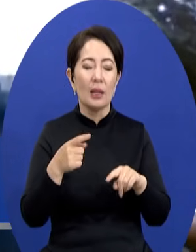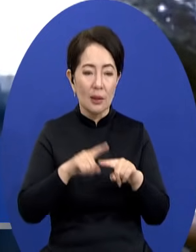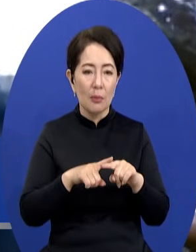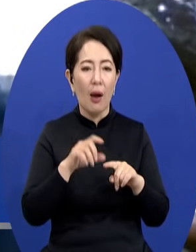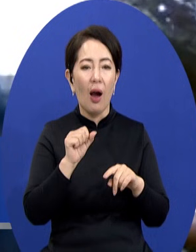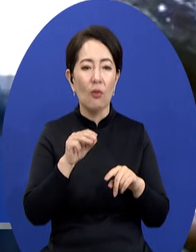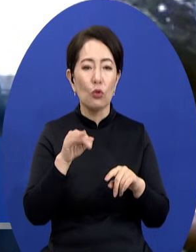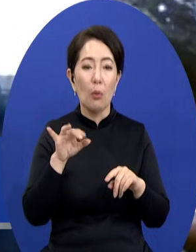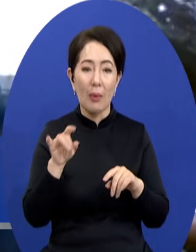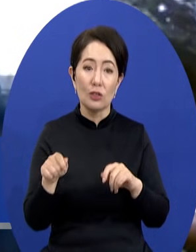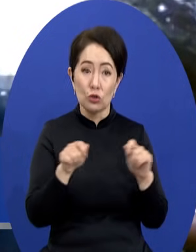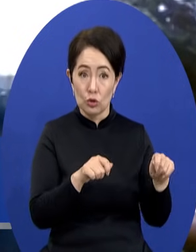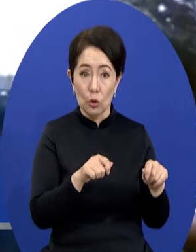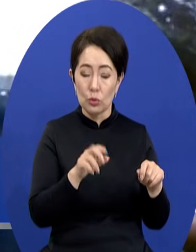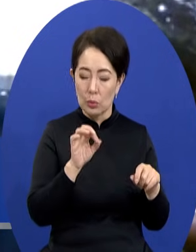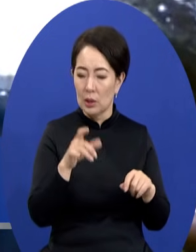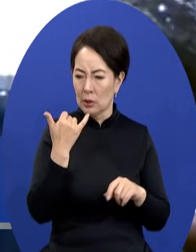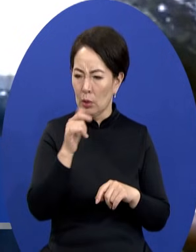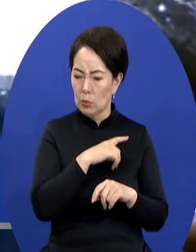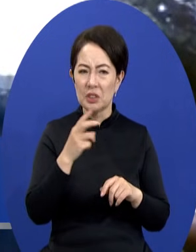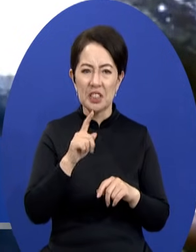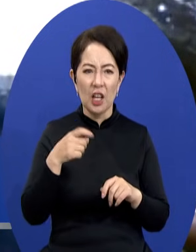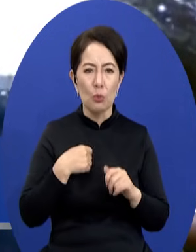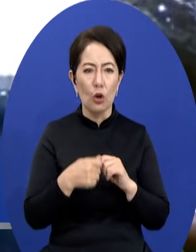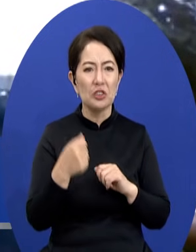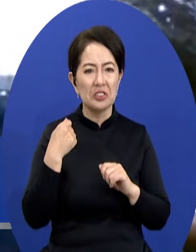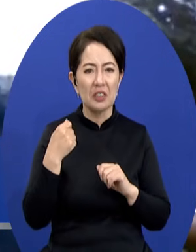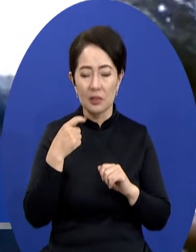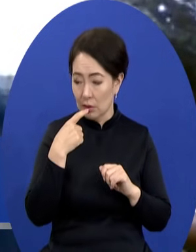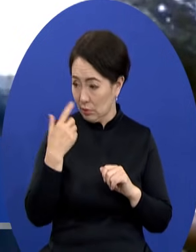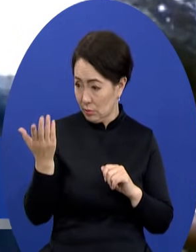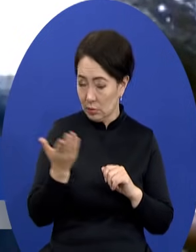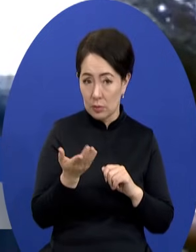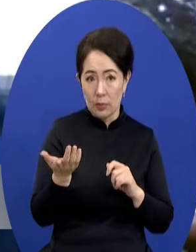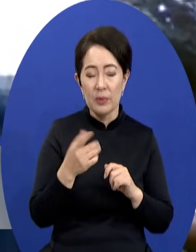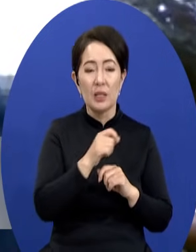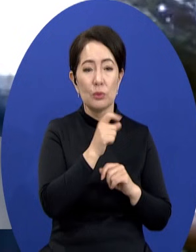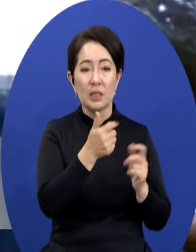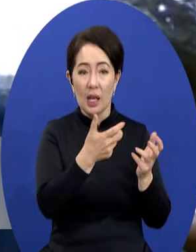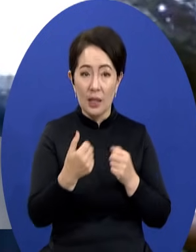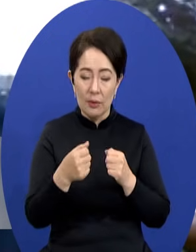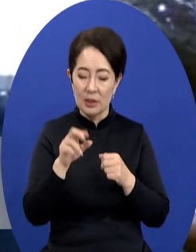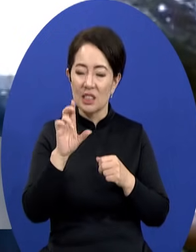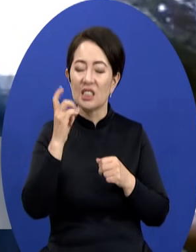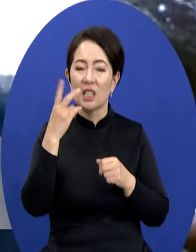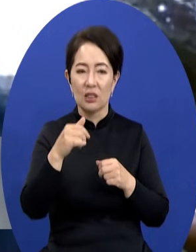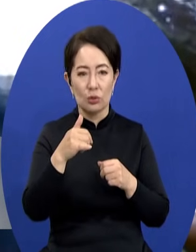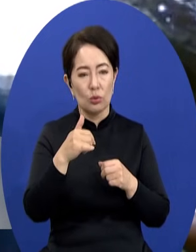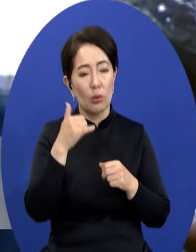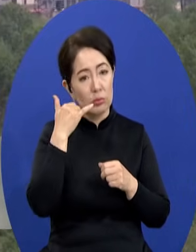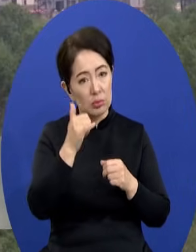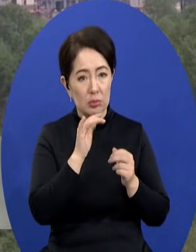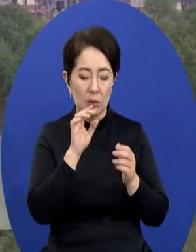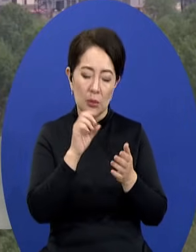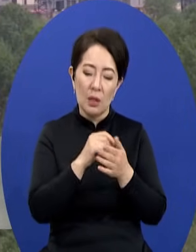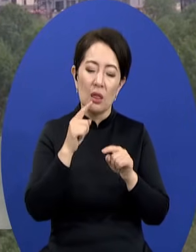за хэрэг би зээлээ төлөөд явна гэсэн иргэд байвал зээлдэгч байвал зээл авсан салбар нэгж рүүгээ хандаад зээлээ